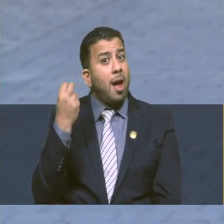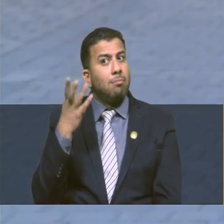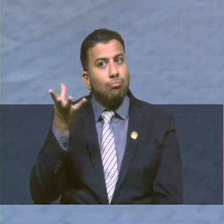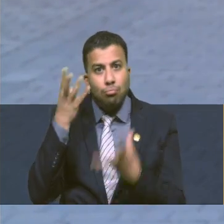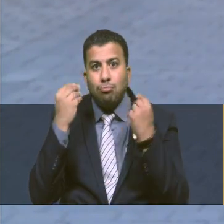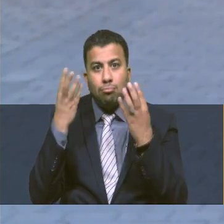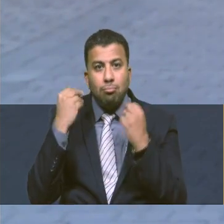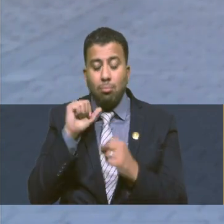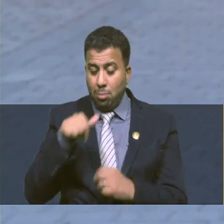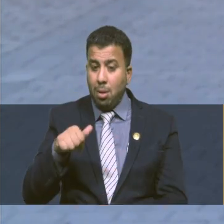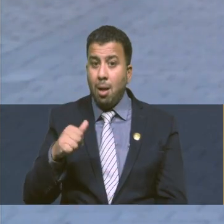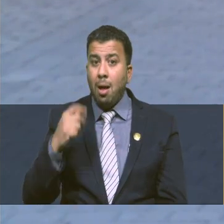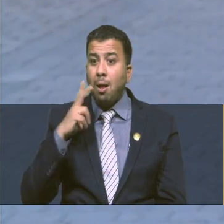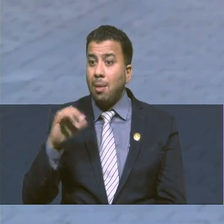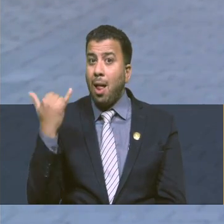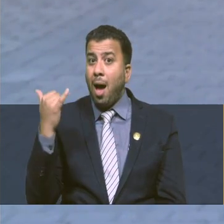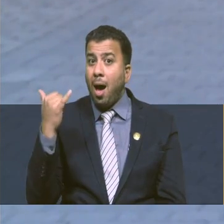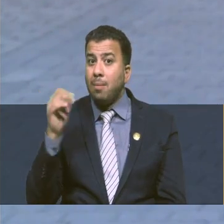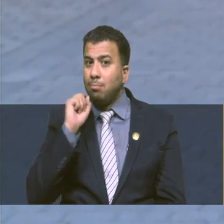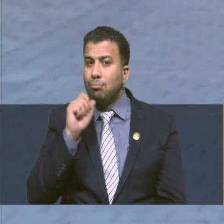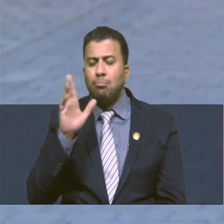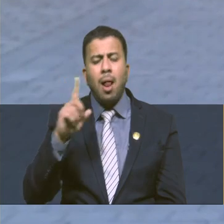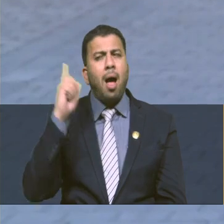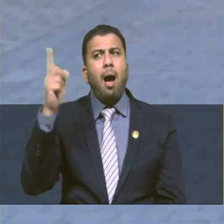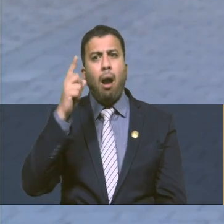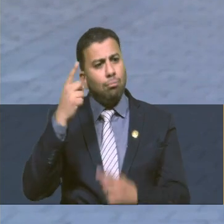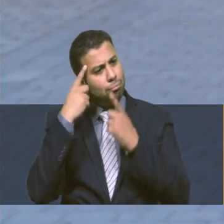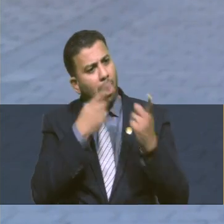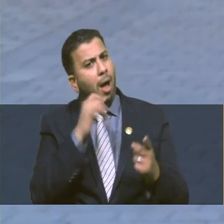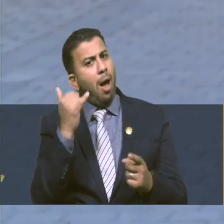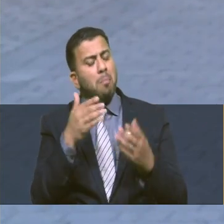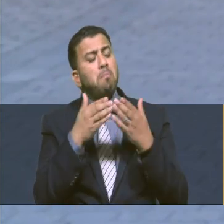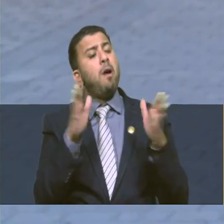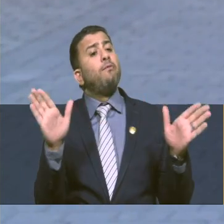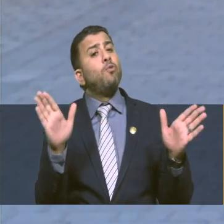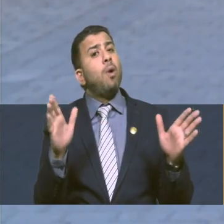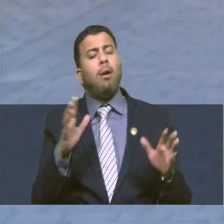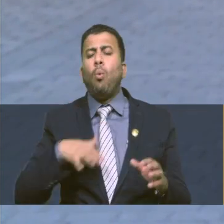الذي يجعل الحضارة العربية منبراً عالمياً مفتوحاً على